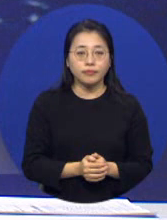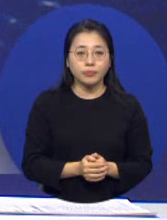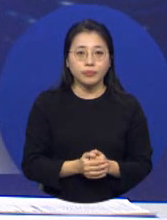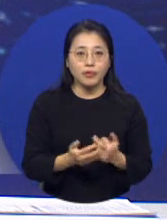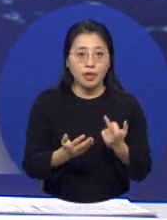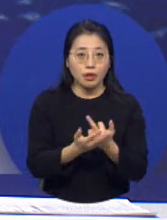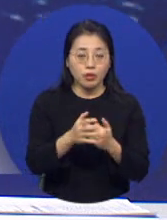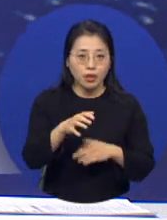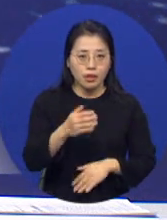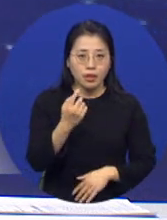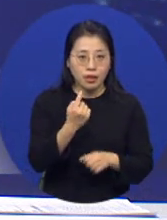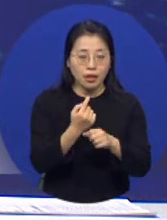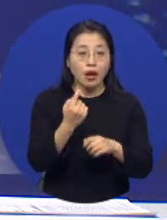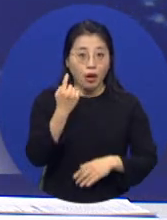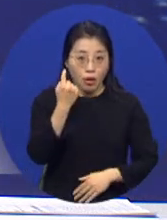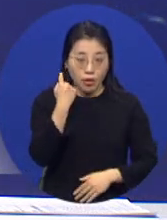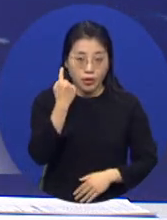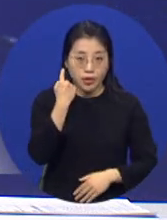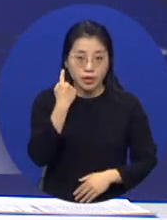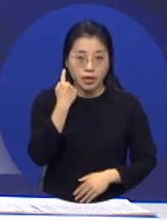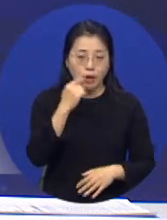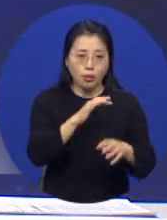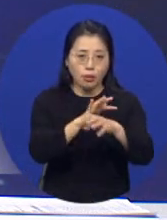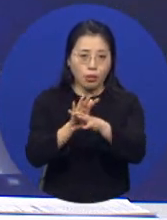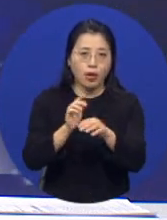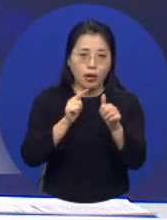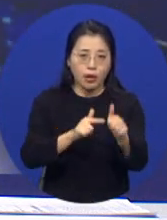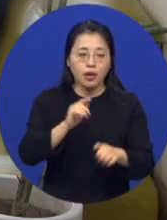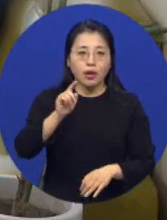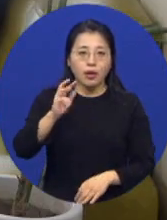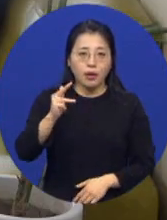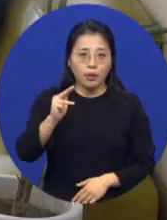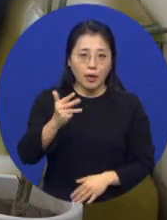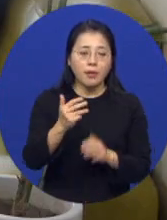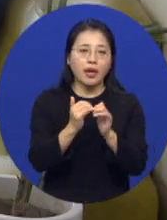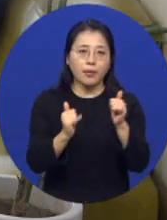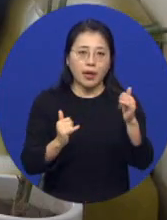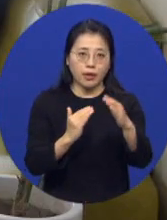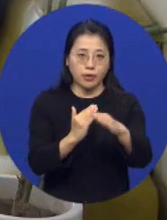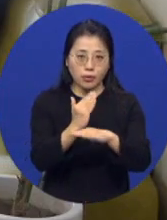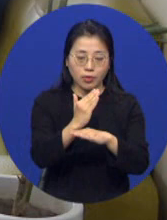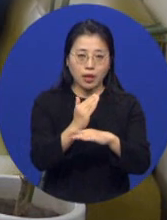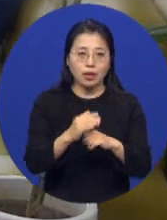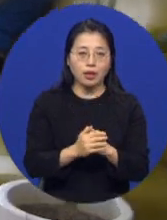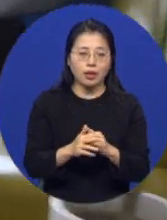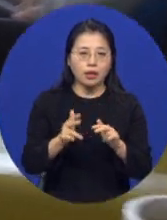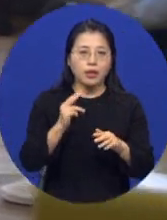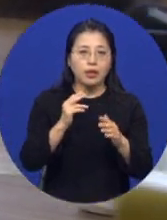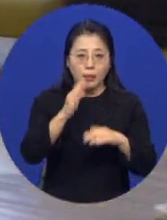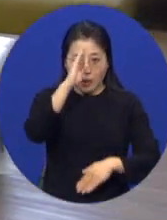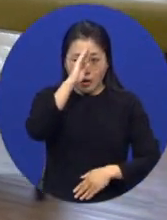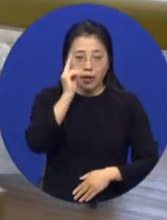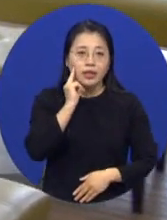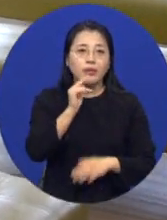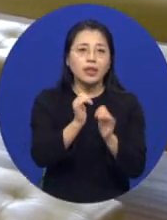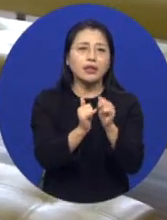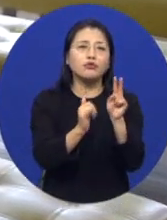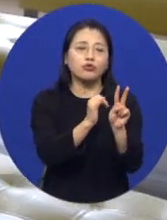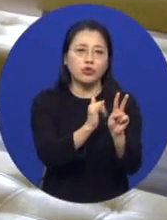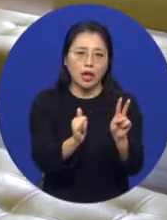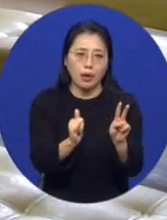제주에서는 어제 하루 코로나19 신규확진자 8백 14명이 발생했습니다 현재 돈의 위중증 환자는 2명이며